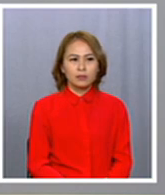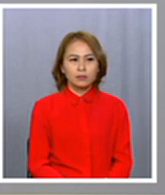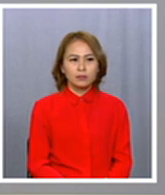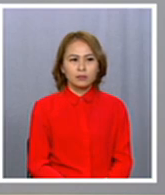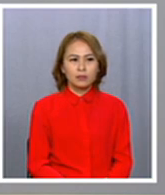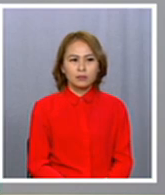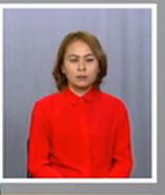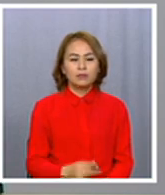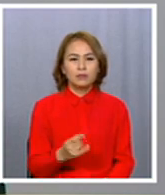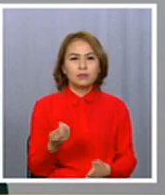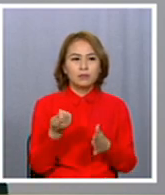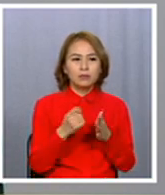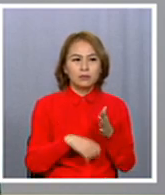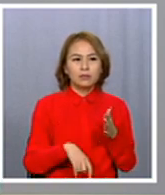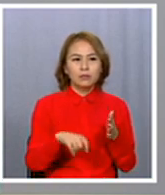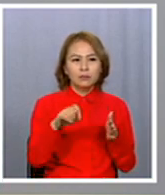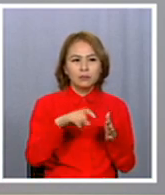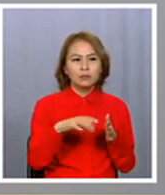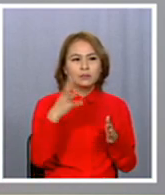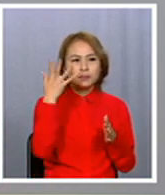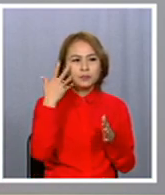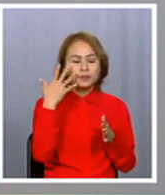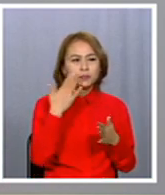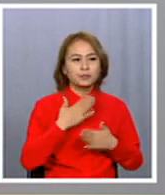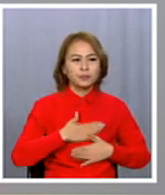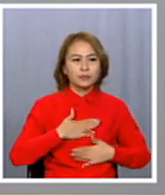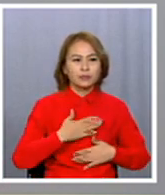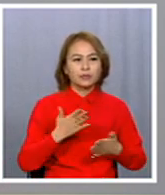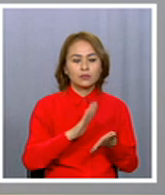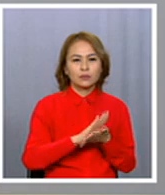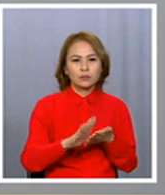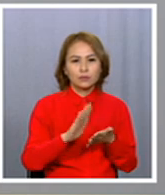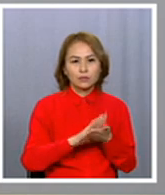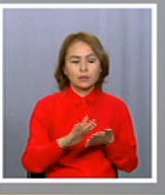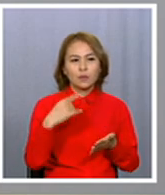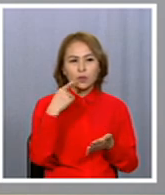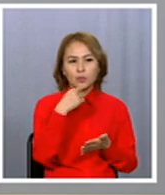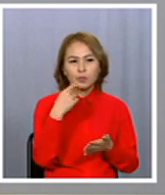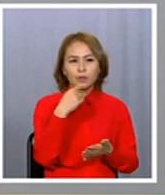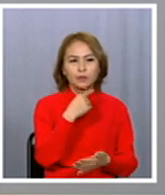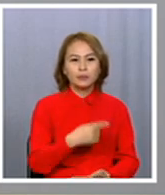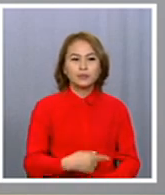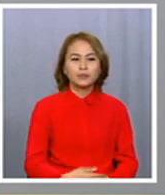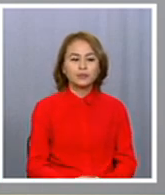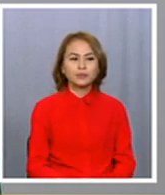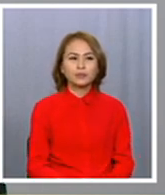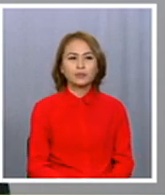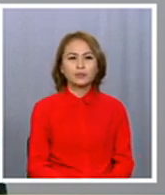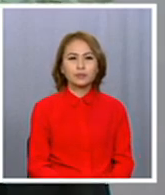А также закрывать кран, когда моешься или чистишь зубы.